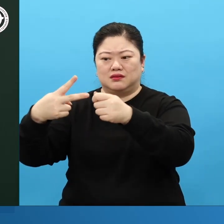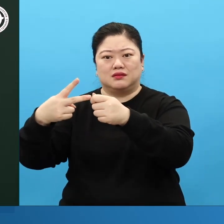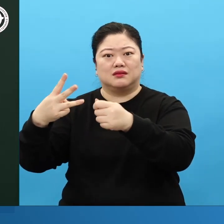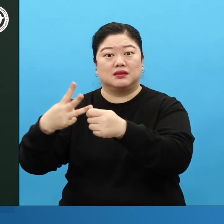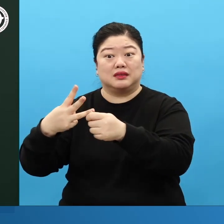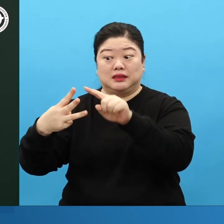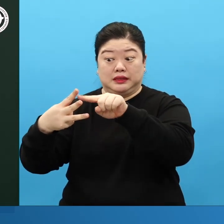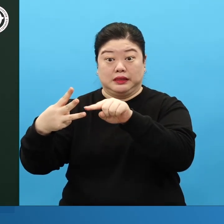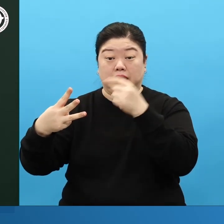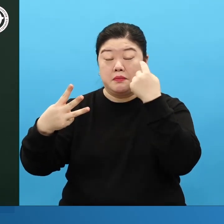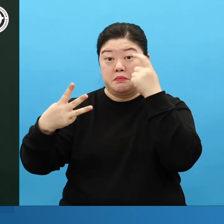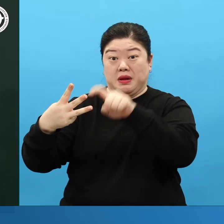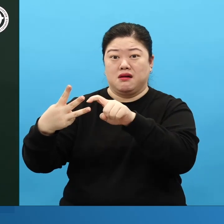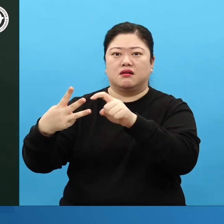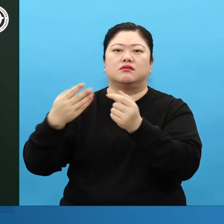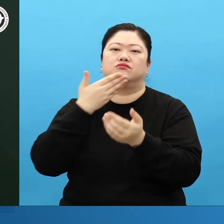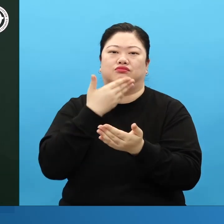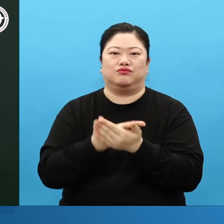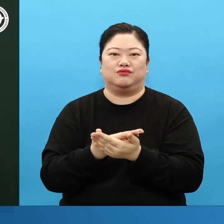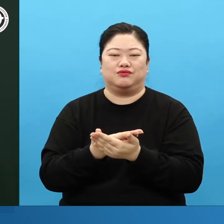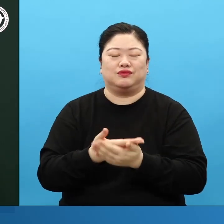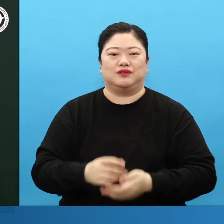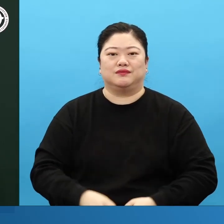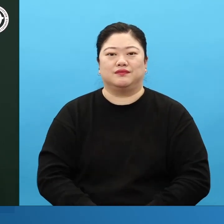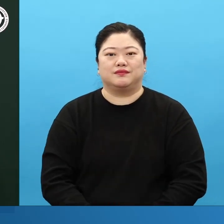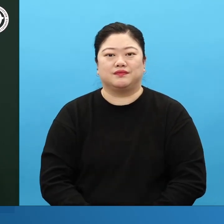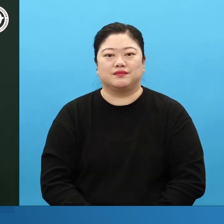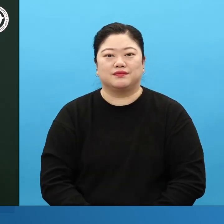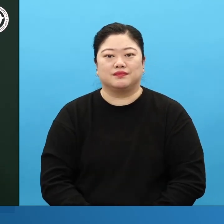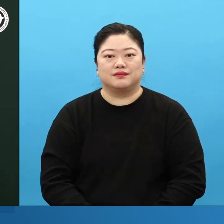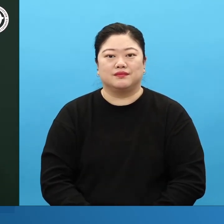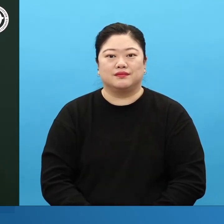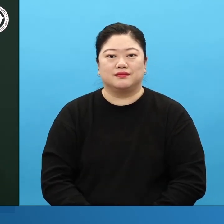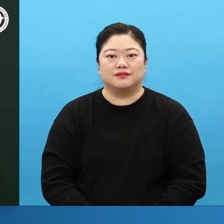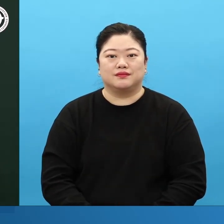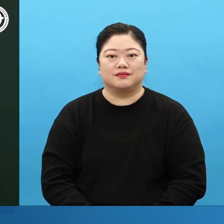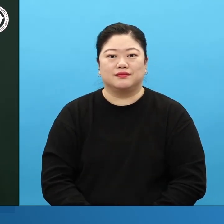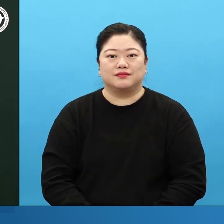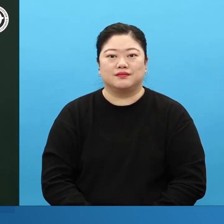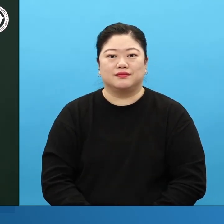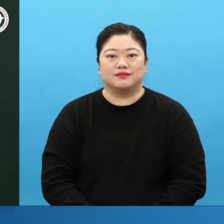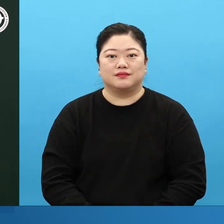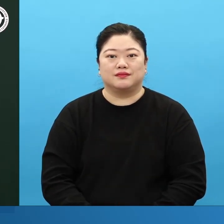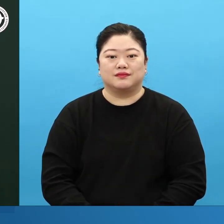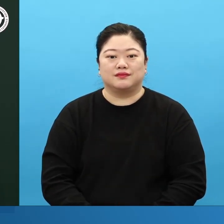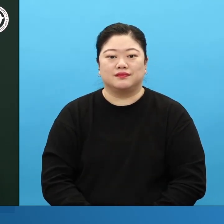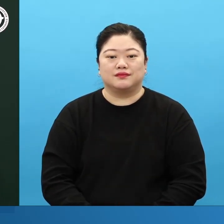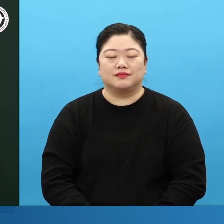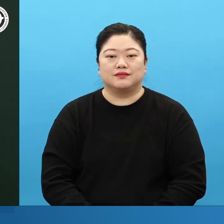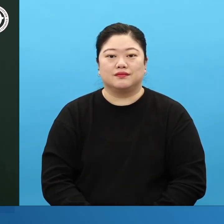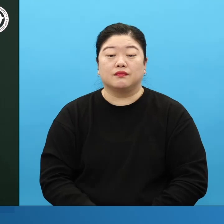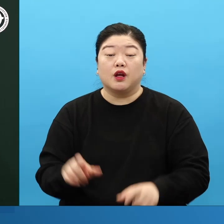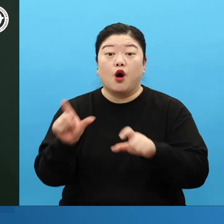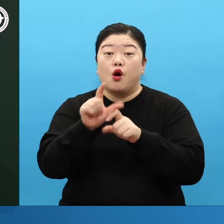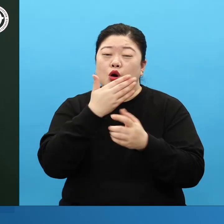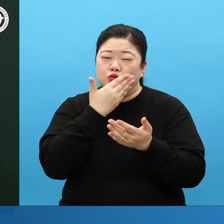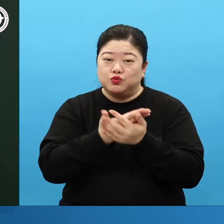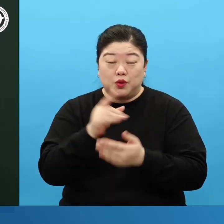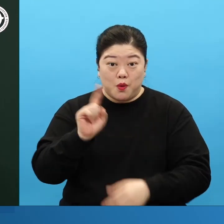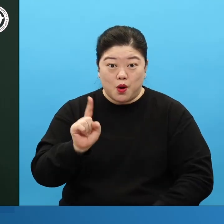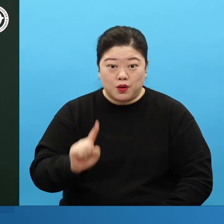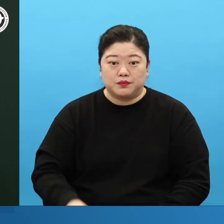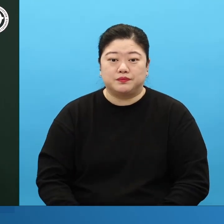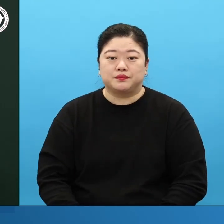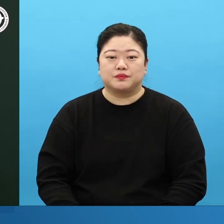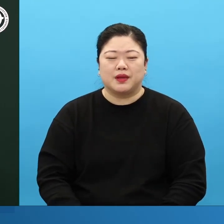punto estamos comunicando con ellas? 그래서 어디서든지 이걸 발견할 수. Por eso, sea donde sea, descubran estos 3 puntos. 더 중요한 거는